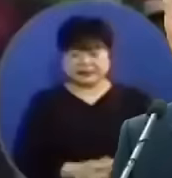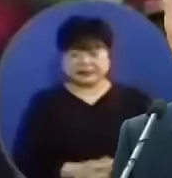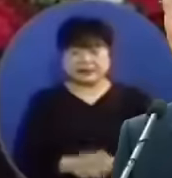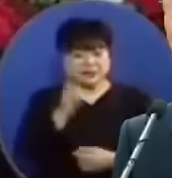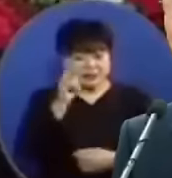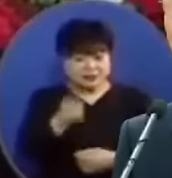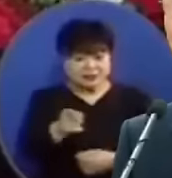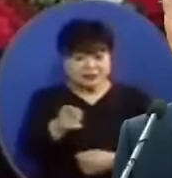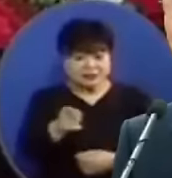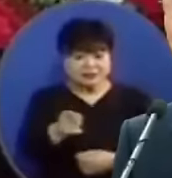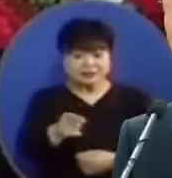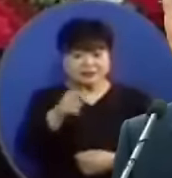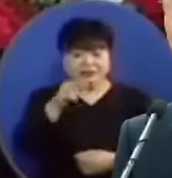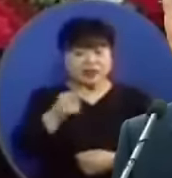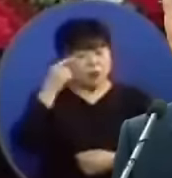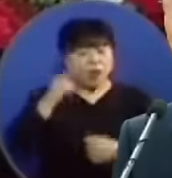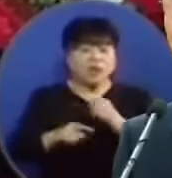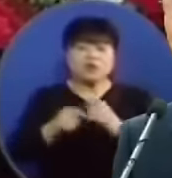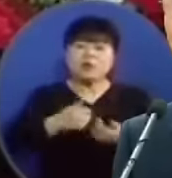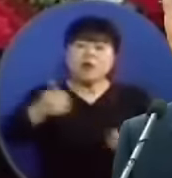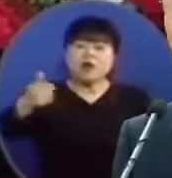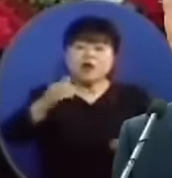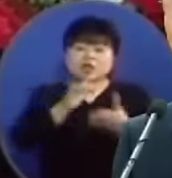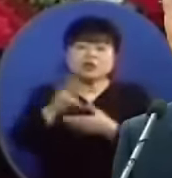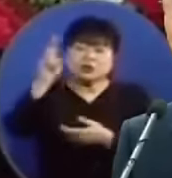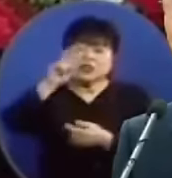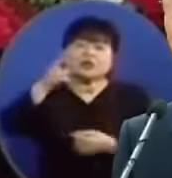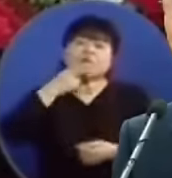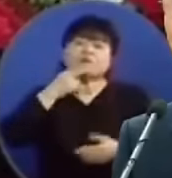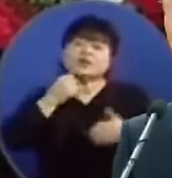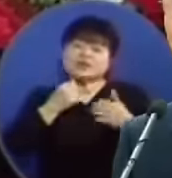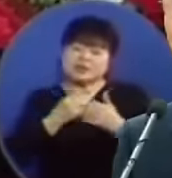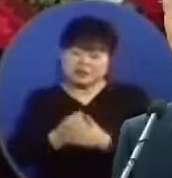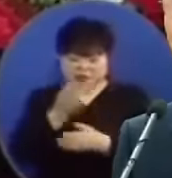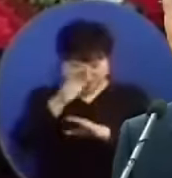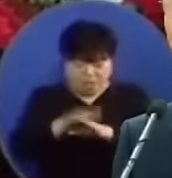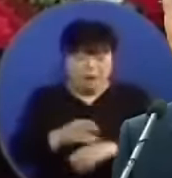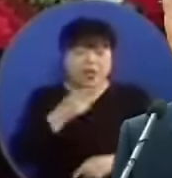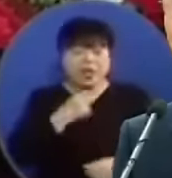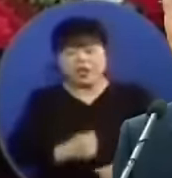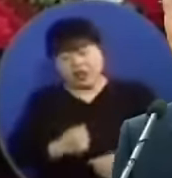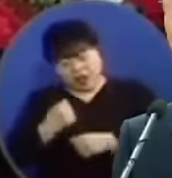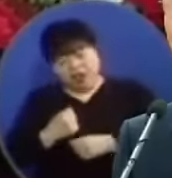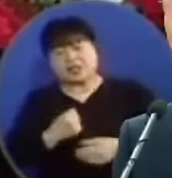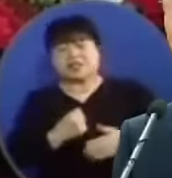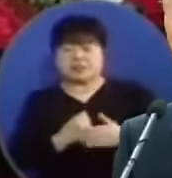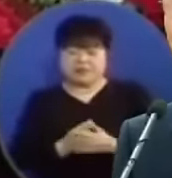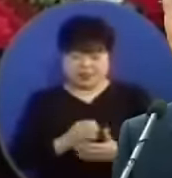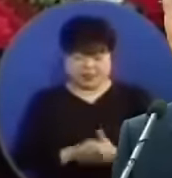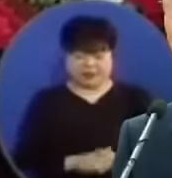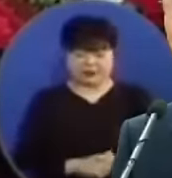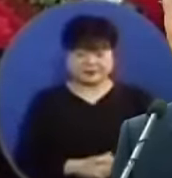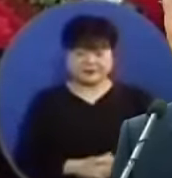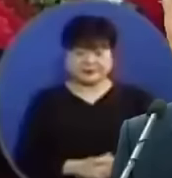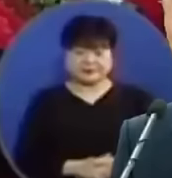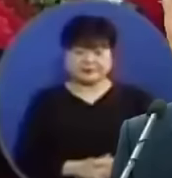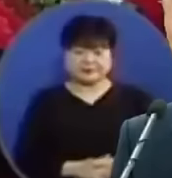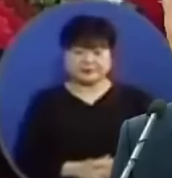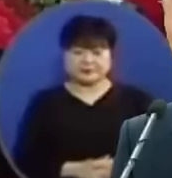그것은 왜 멀어지느냐? 기도와 찬송과 성경 읽기와 예배가 등한히 했다는 것을 증명하는